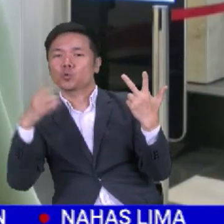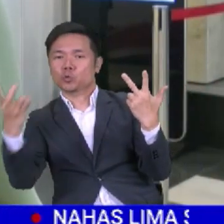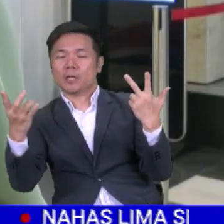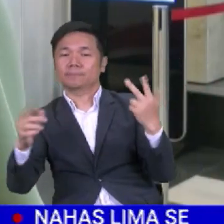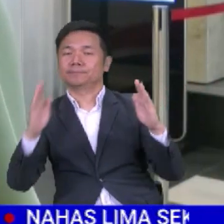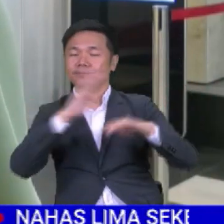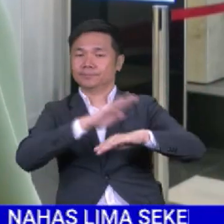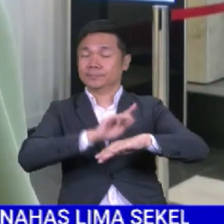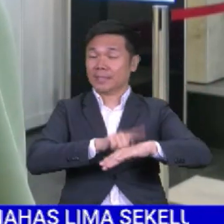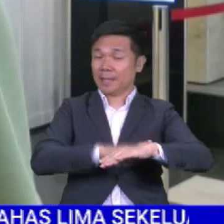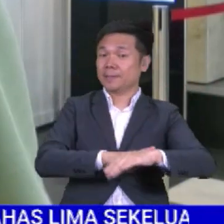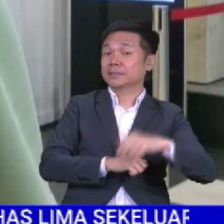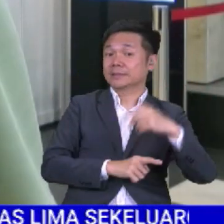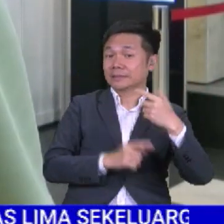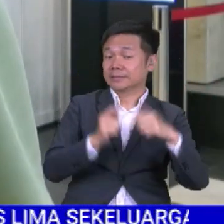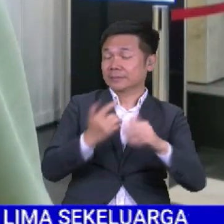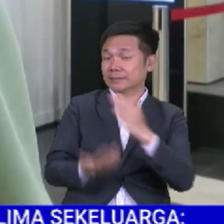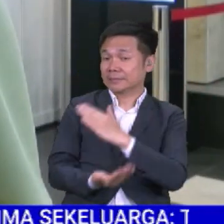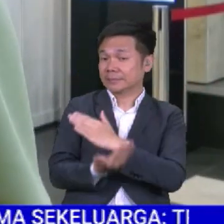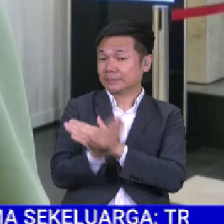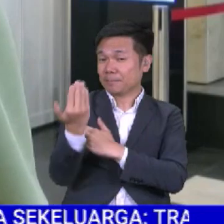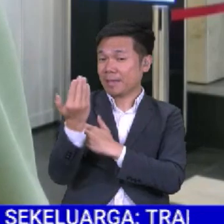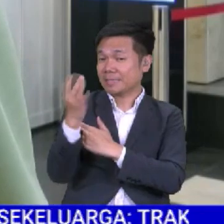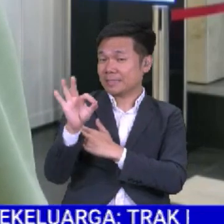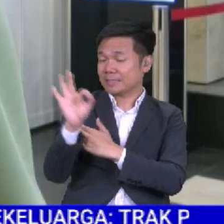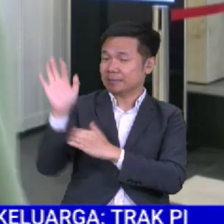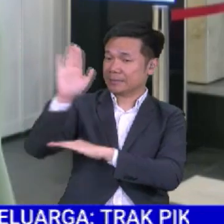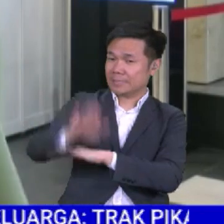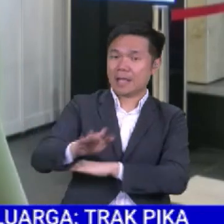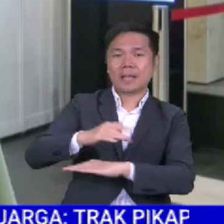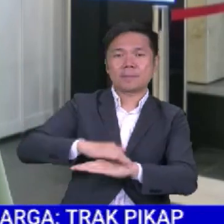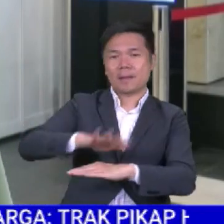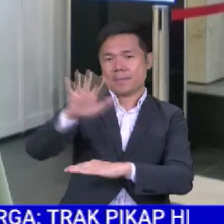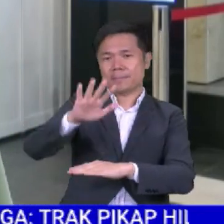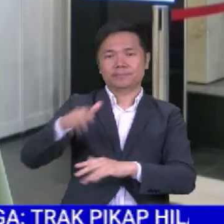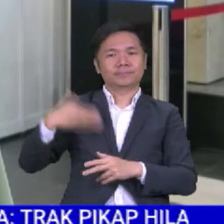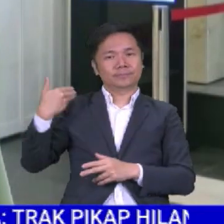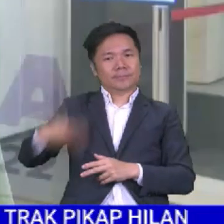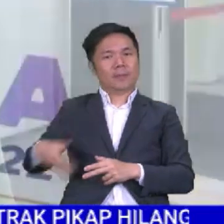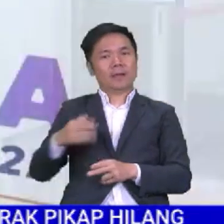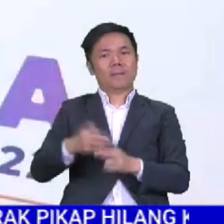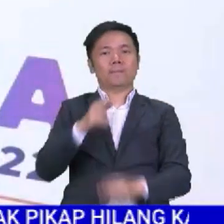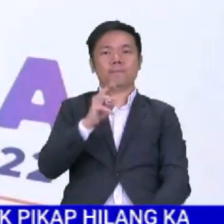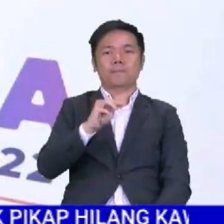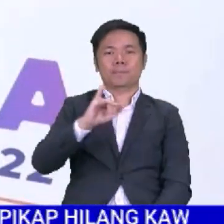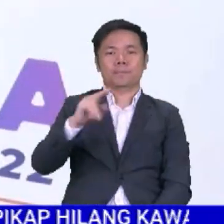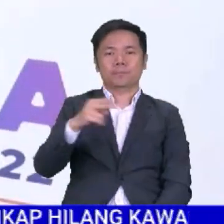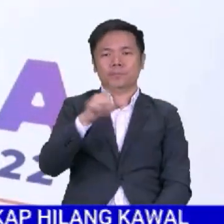jam 9 pagi sehingga 5 petang. Michelle Wang, RTM.